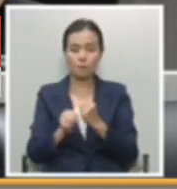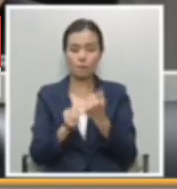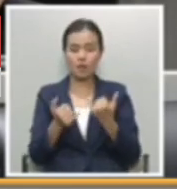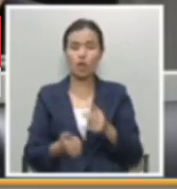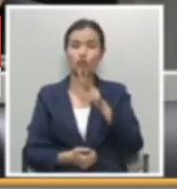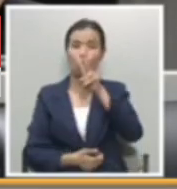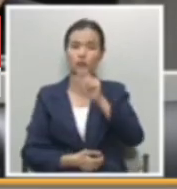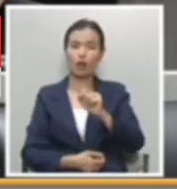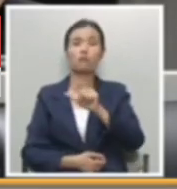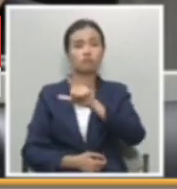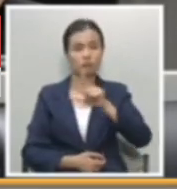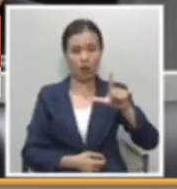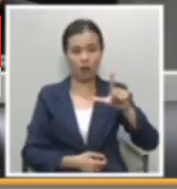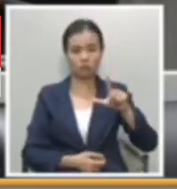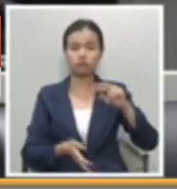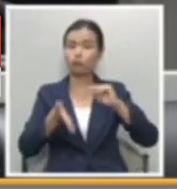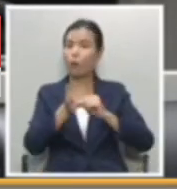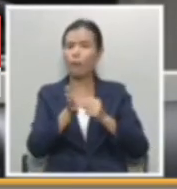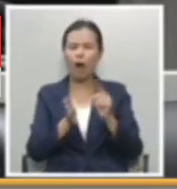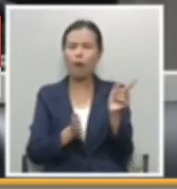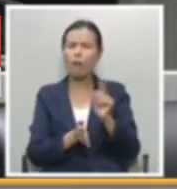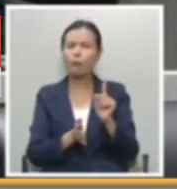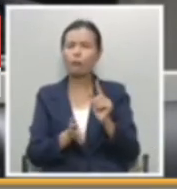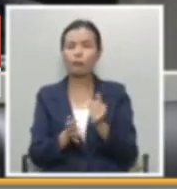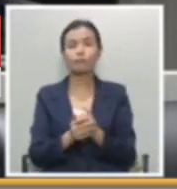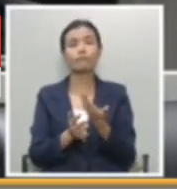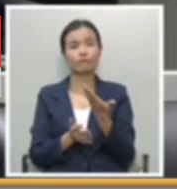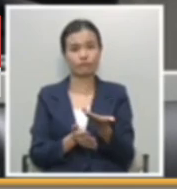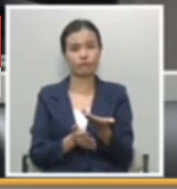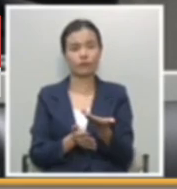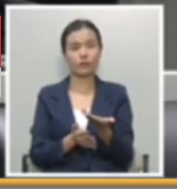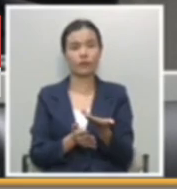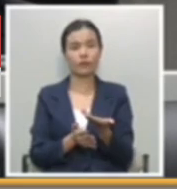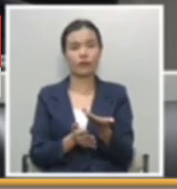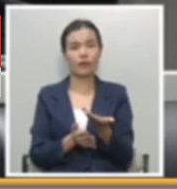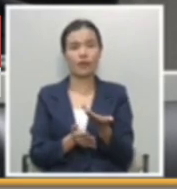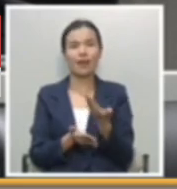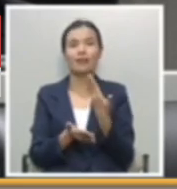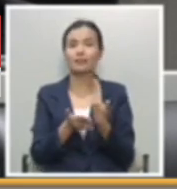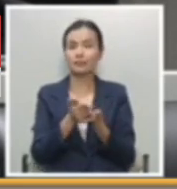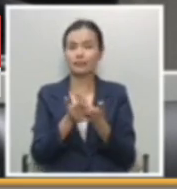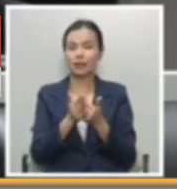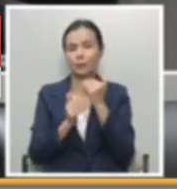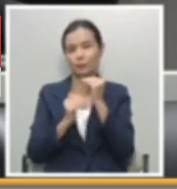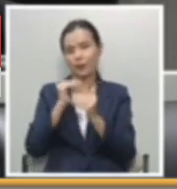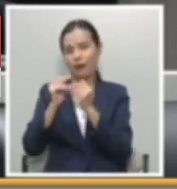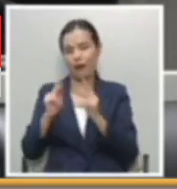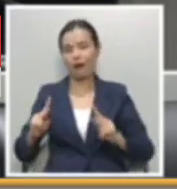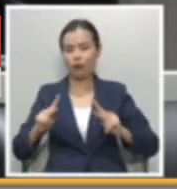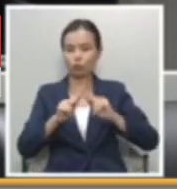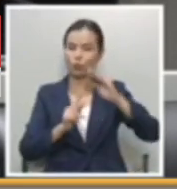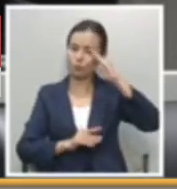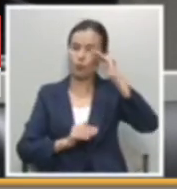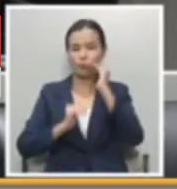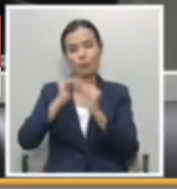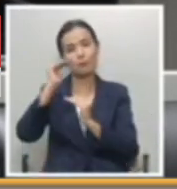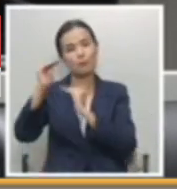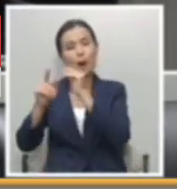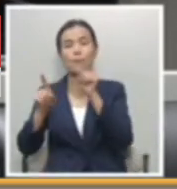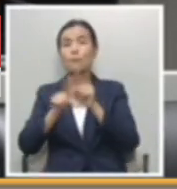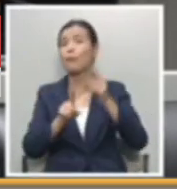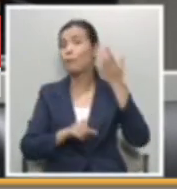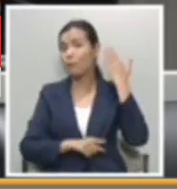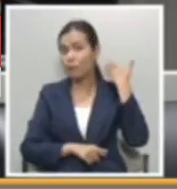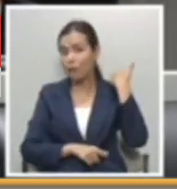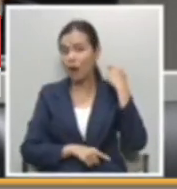200,000กว่าล้านบาทหมายความว่าอะไรครับหมายความว่าอัตราการเติบโตของกระทรวงกลาโหมก็ยังเติบโตมาเหมือนในอดีตที่ผ่าน